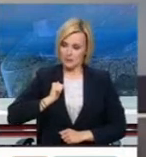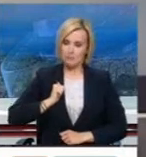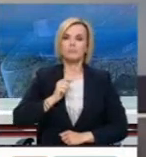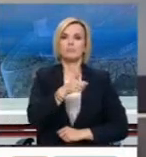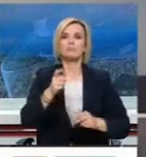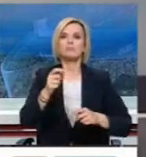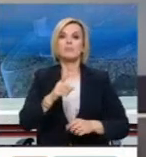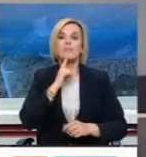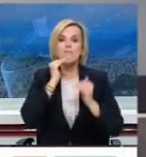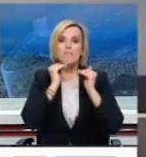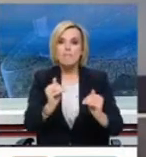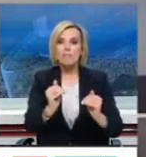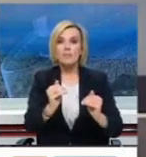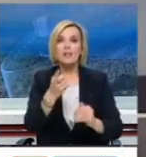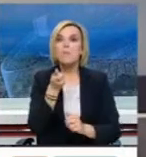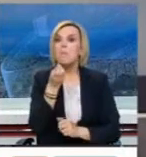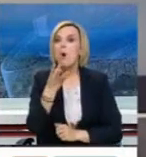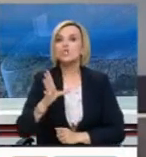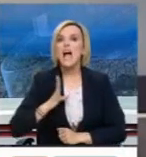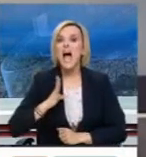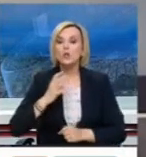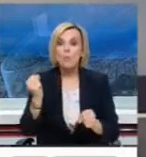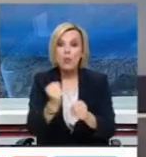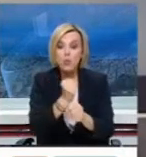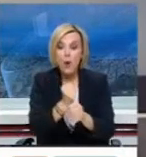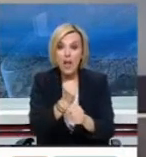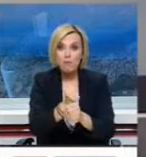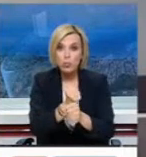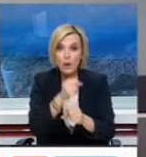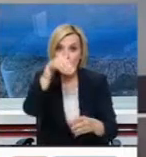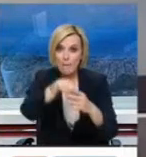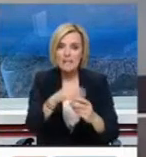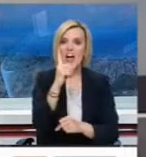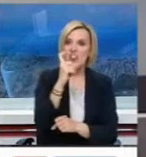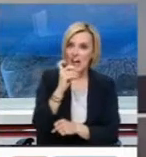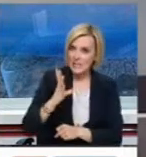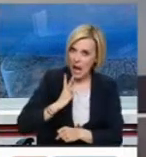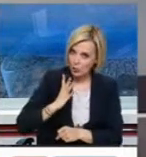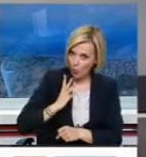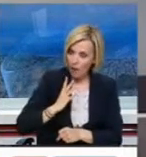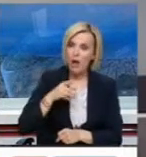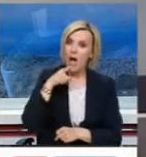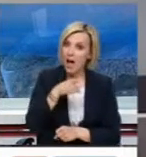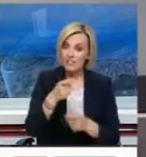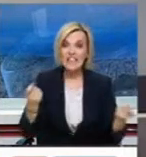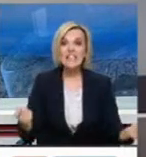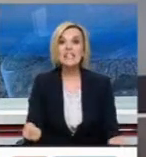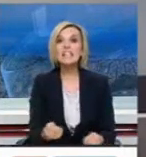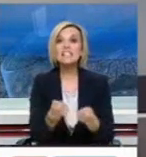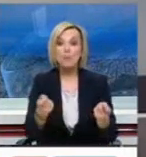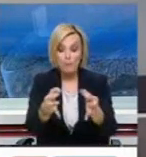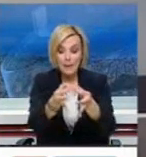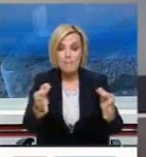αριθμό θέσεων εργασίας για το ισόποσο χρονικό διάστημα με εκείνο που έκανε χρήση του μέτρου της αναστολής των